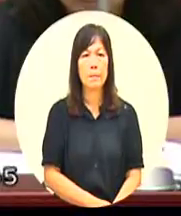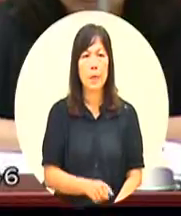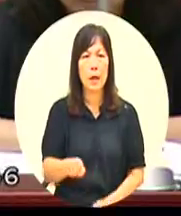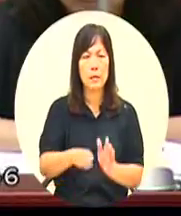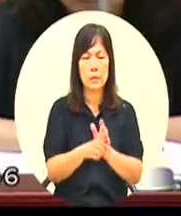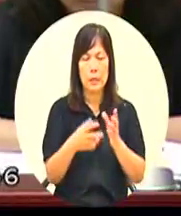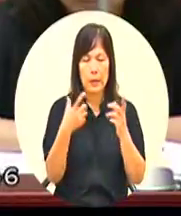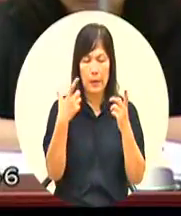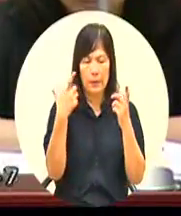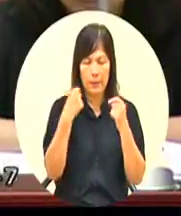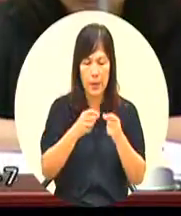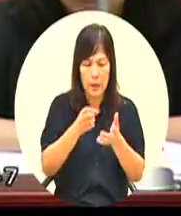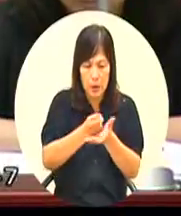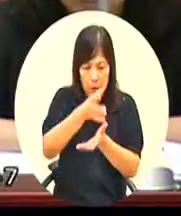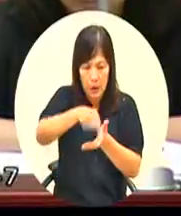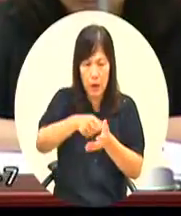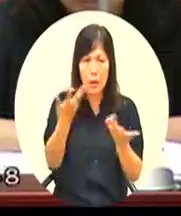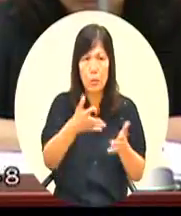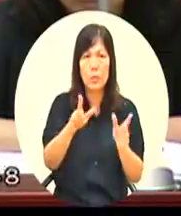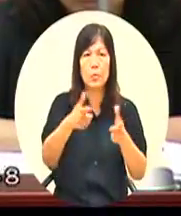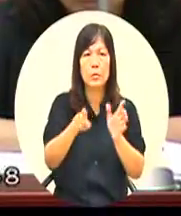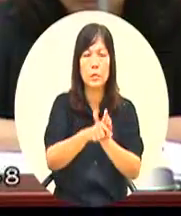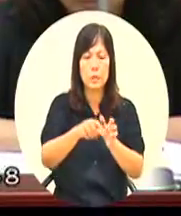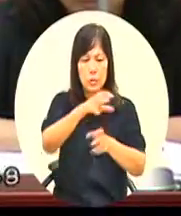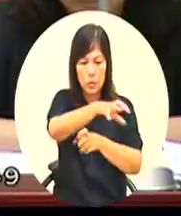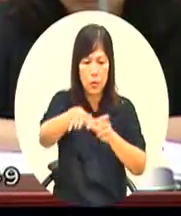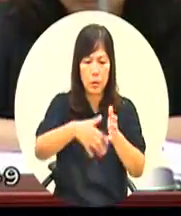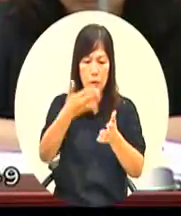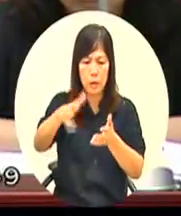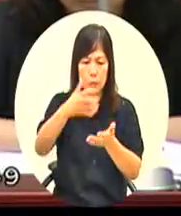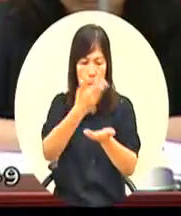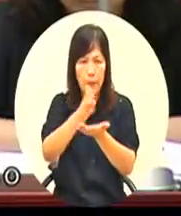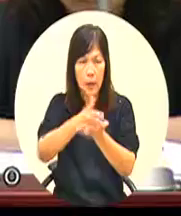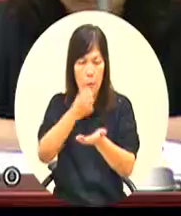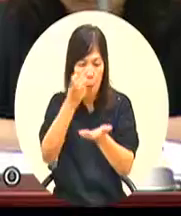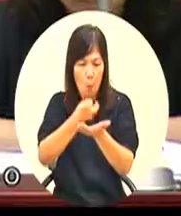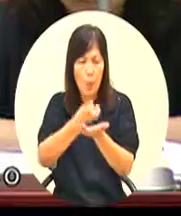体的问题比较严重，是它的区域排水的问题比较严重。